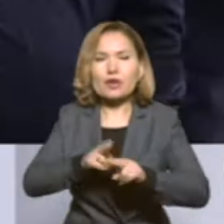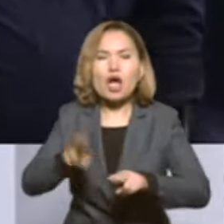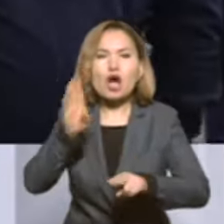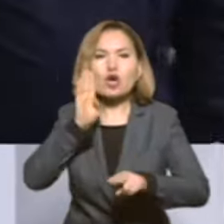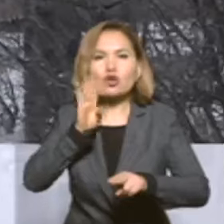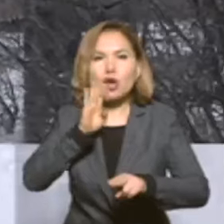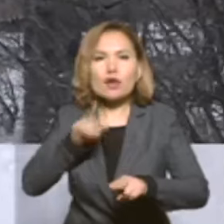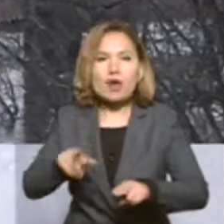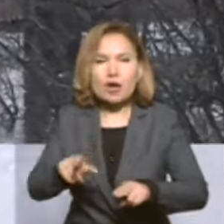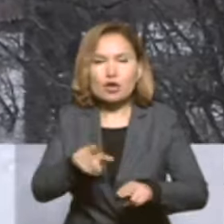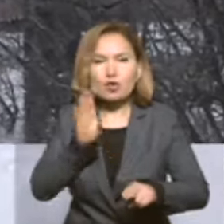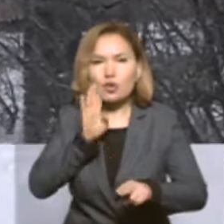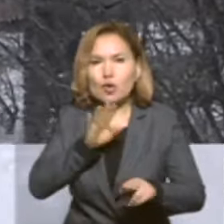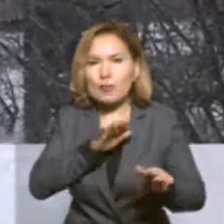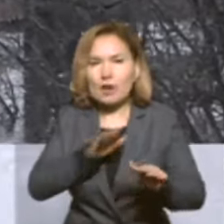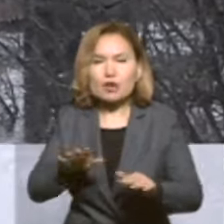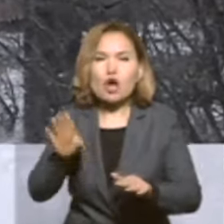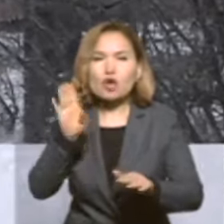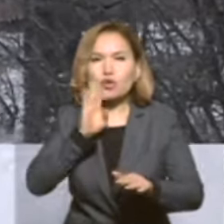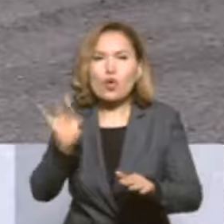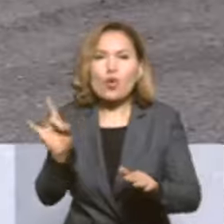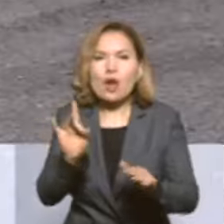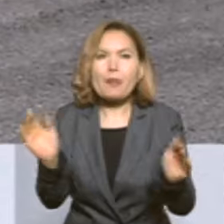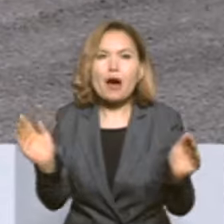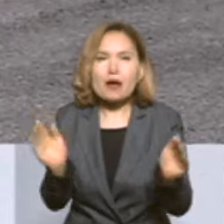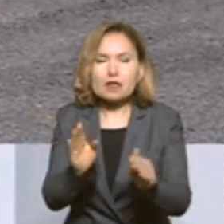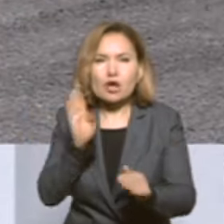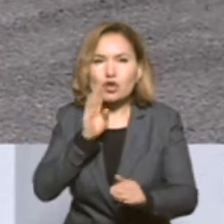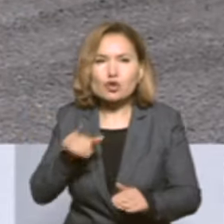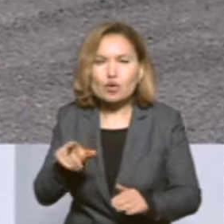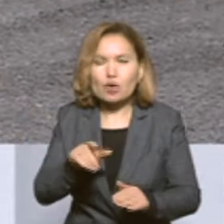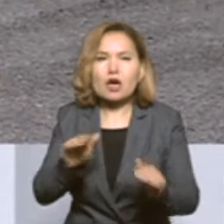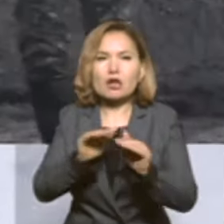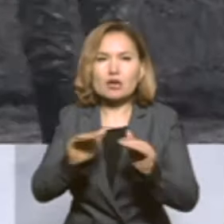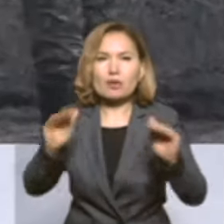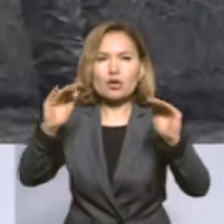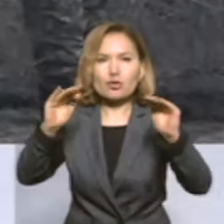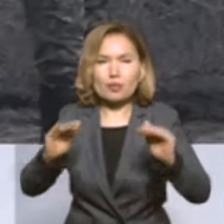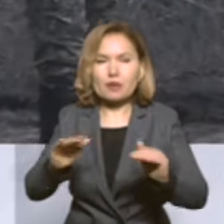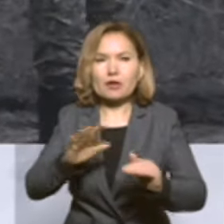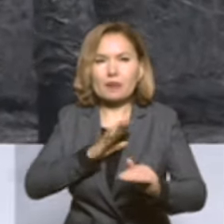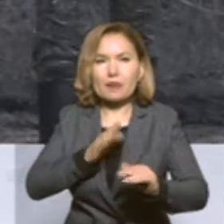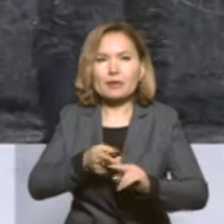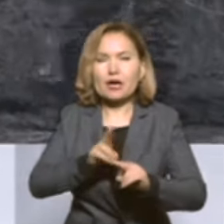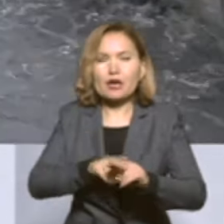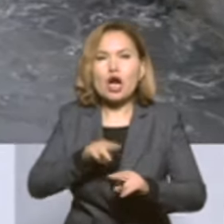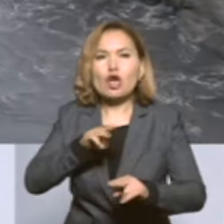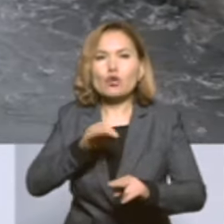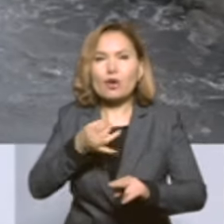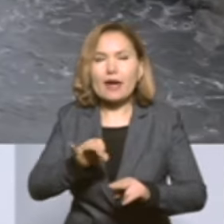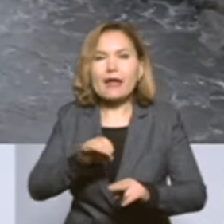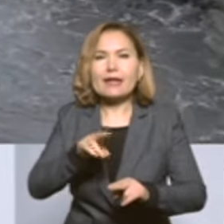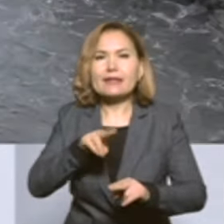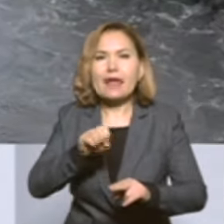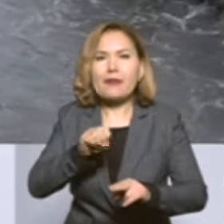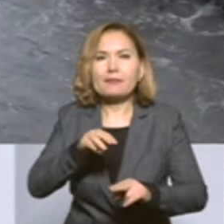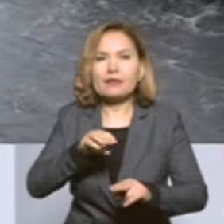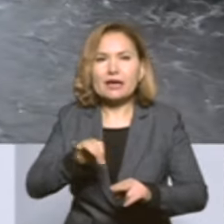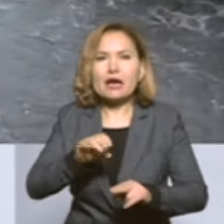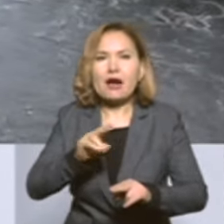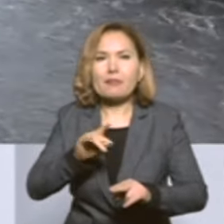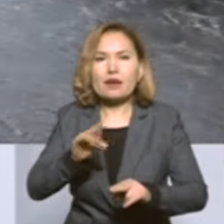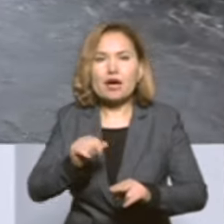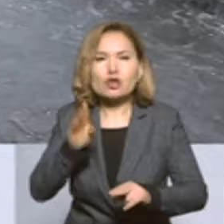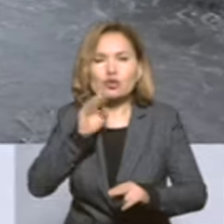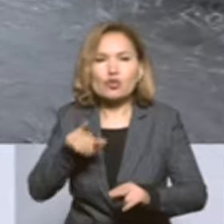су қоймаларынан ағызылып жатқан су көлемі азайған, өзендегі су деңгейі де төмендеді дейді. Дегенмен Торғай, Дәмді, Қабырға өзендерінде су